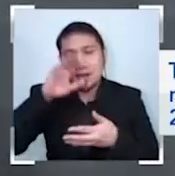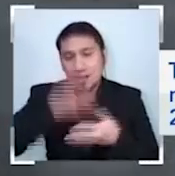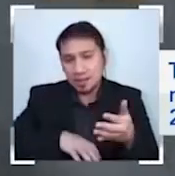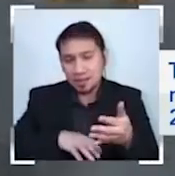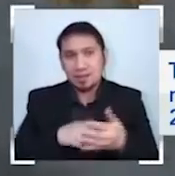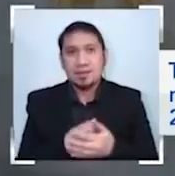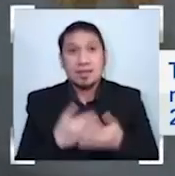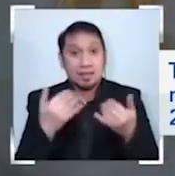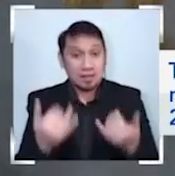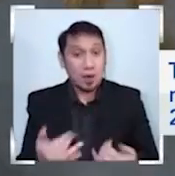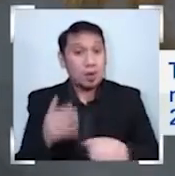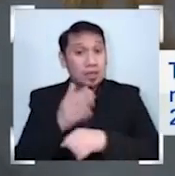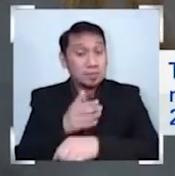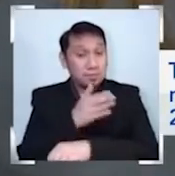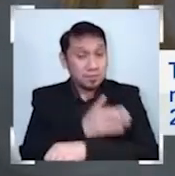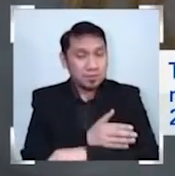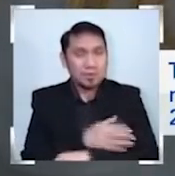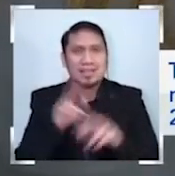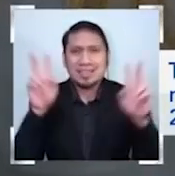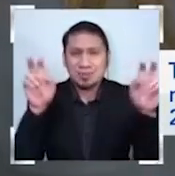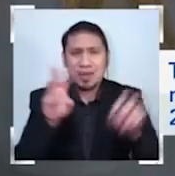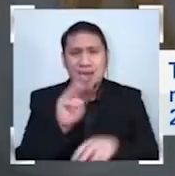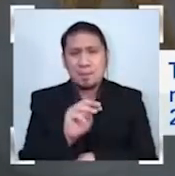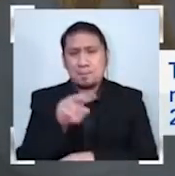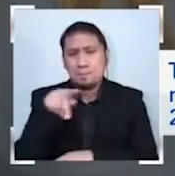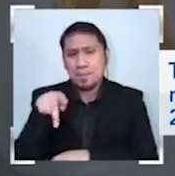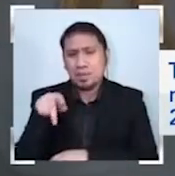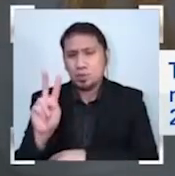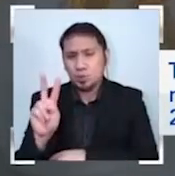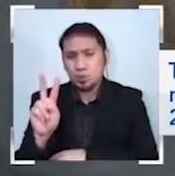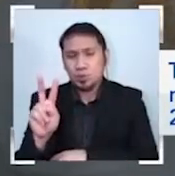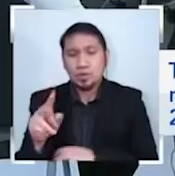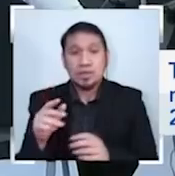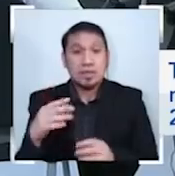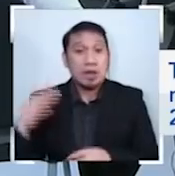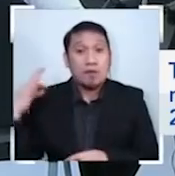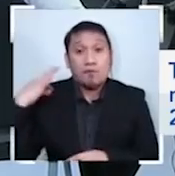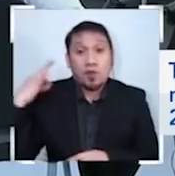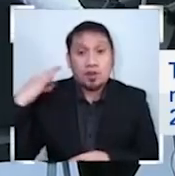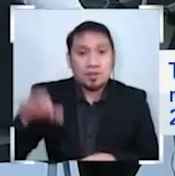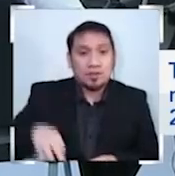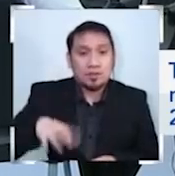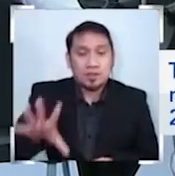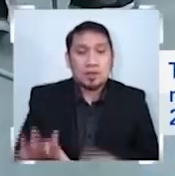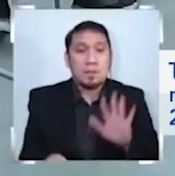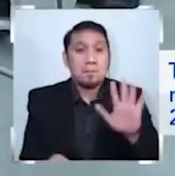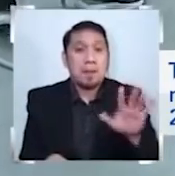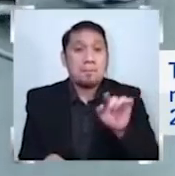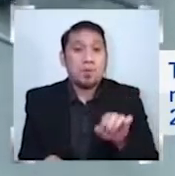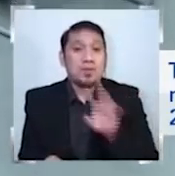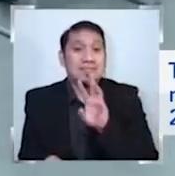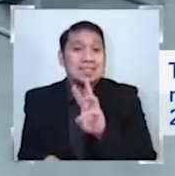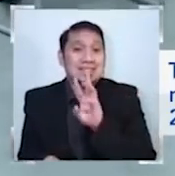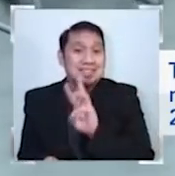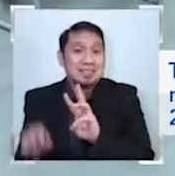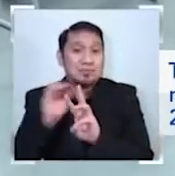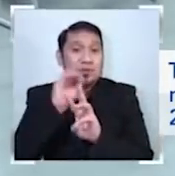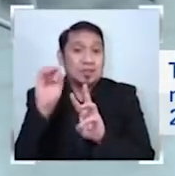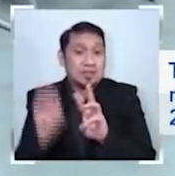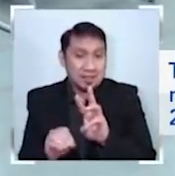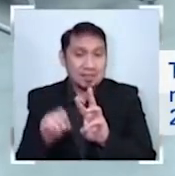Pag-ibig 2 o MP2 naman, o yung voluntary contribution, 5.66% per annum ang